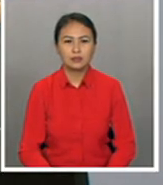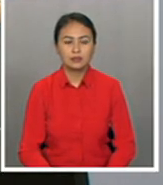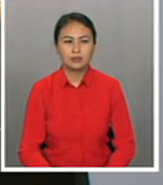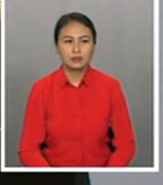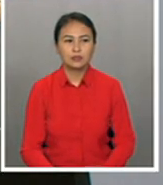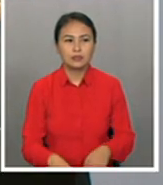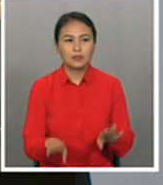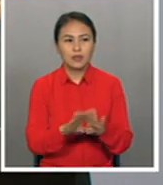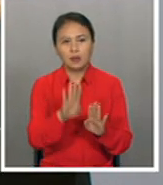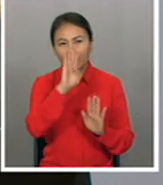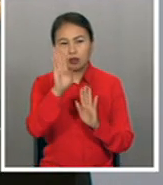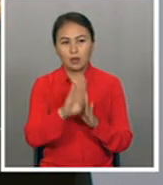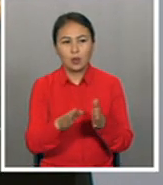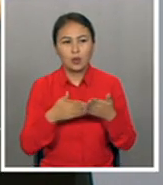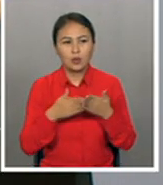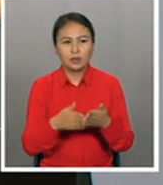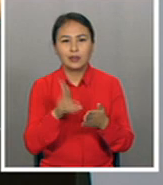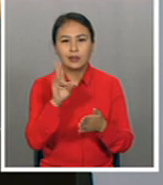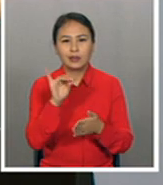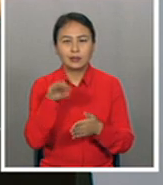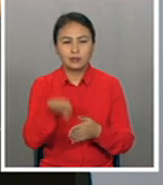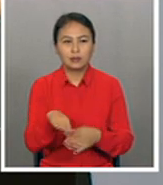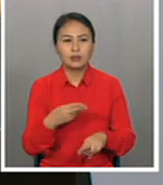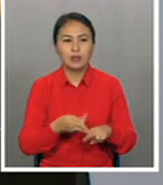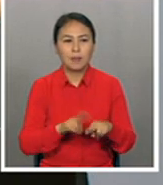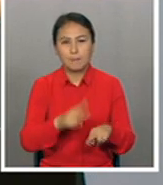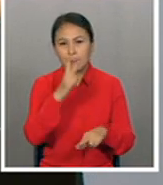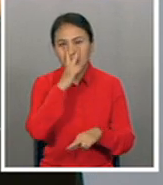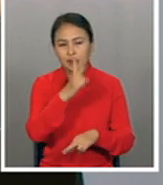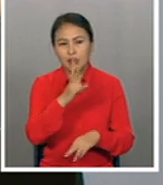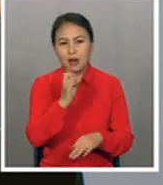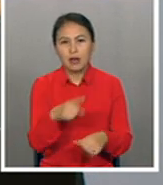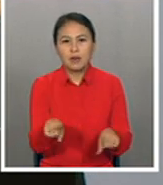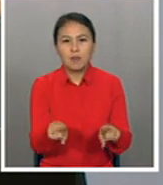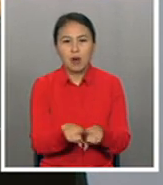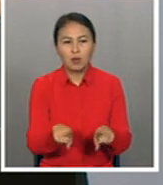Это кит, ребята. Посмотрите, как они похожи.